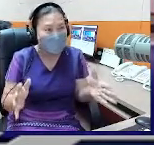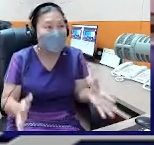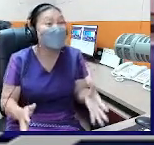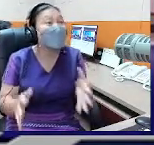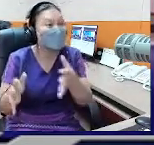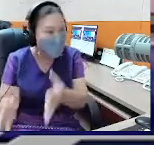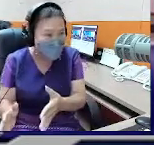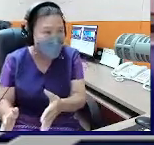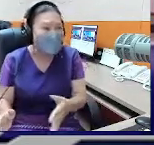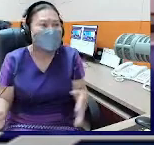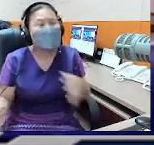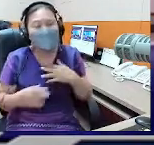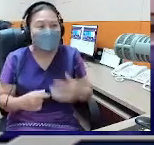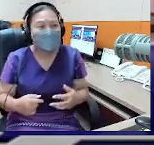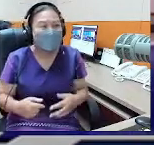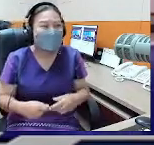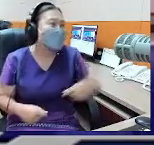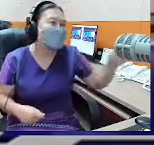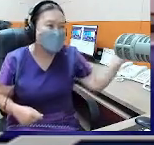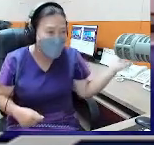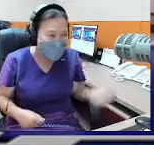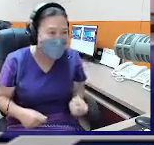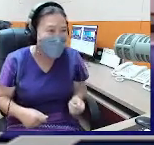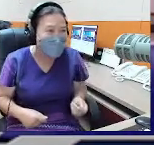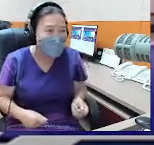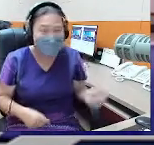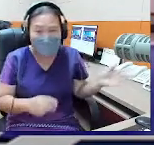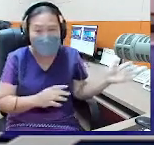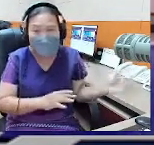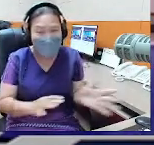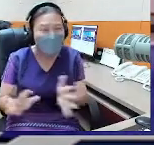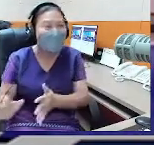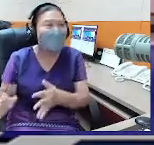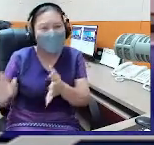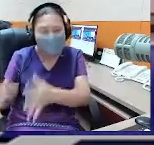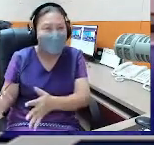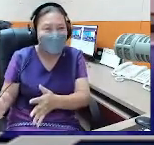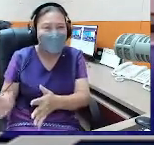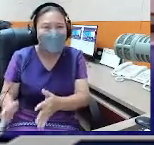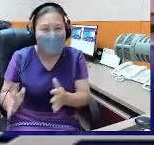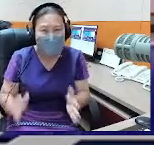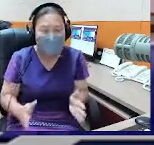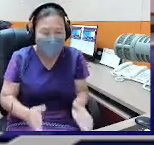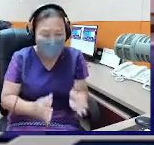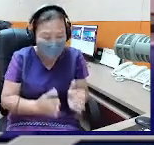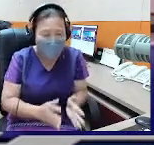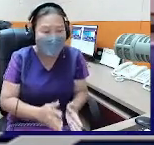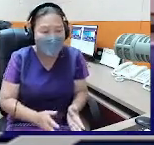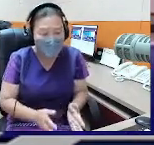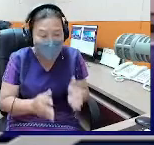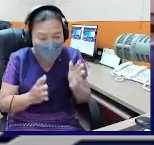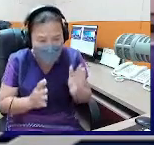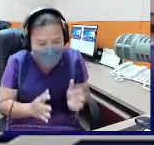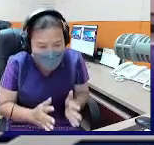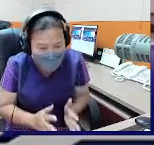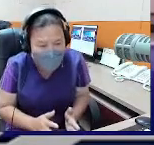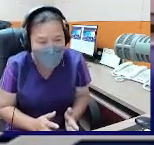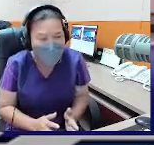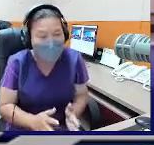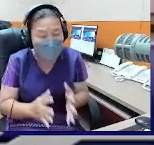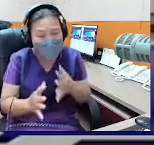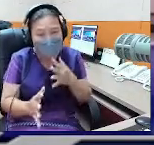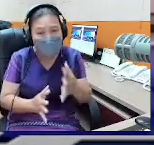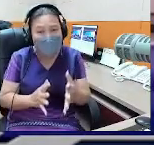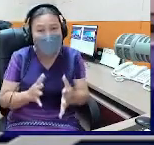ในการที่จะมอบทุนไม่ใช่อยู่เฉยๆจะให้ใครก็ได้ทุกมหาวิทยาลัยก็เป็นแบบนี้นะคะเพราะฉะนั้นตรงนี้คุณพ่อคุณแม่วางใ